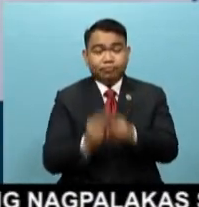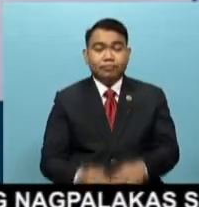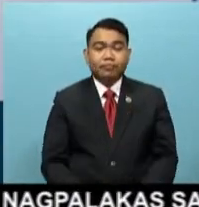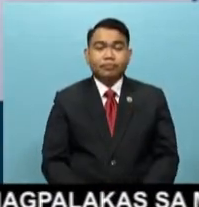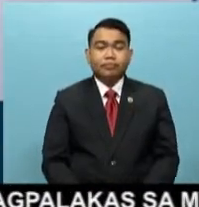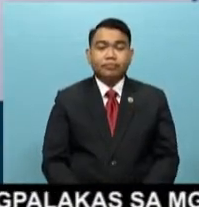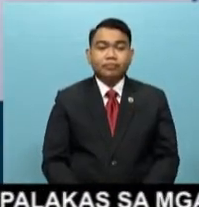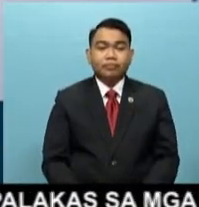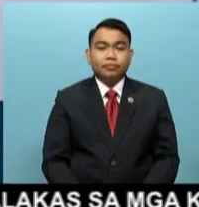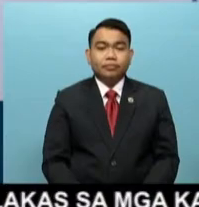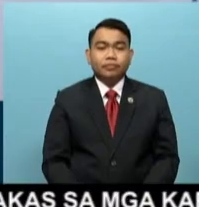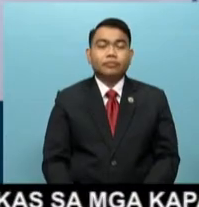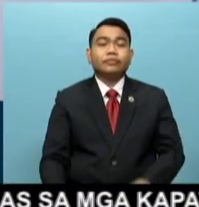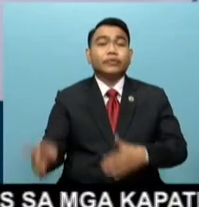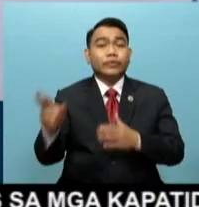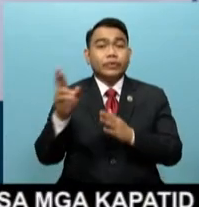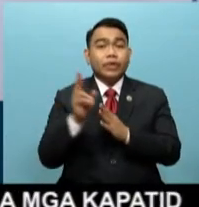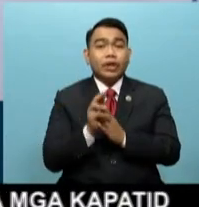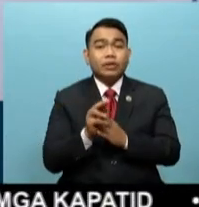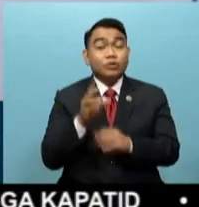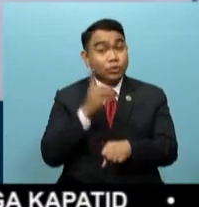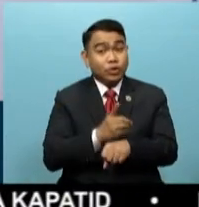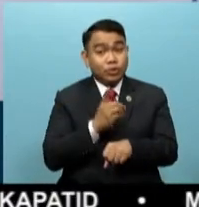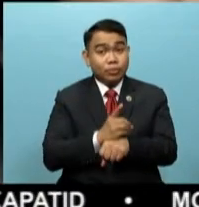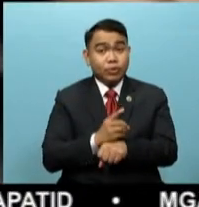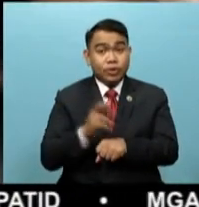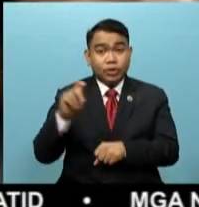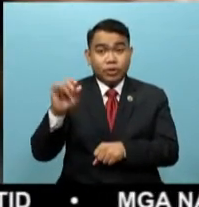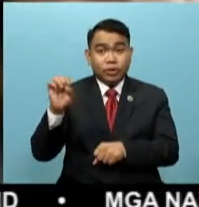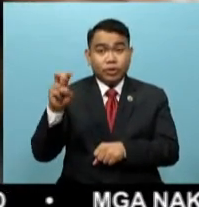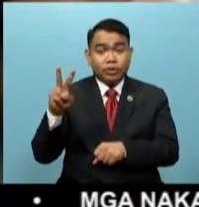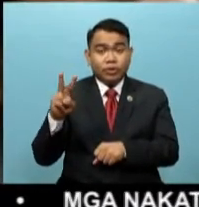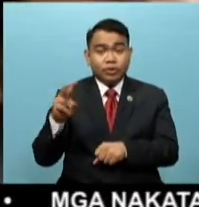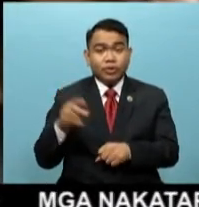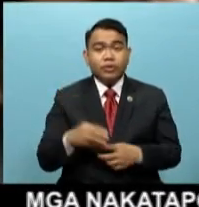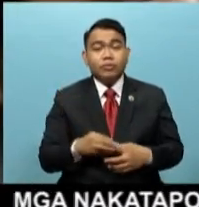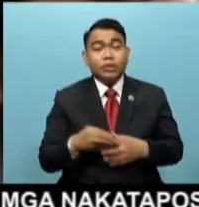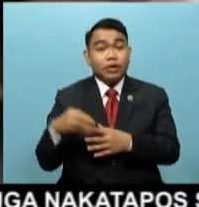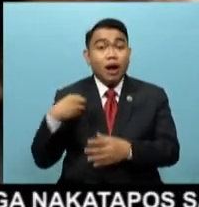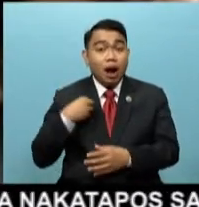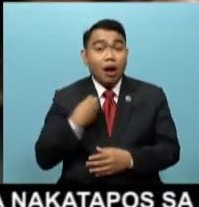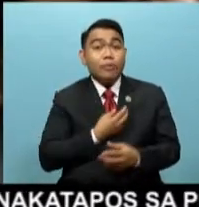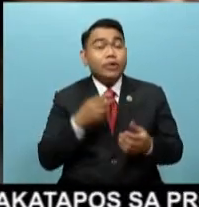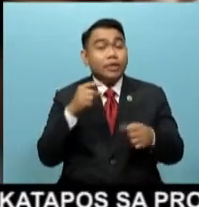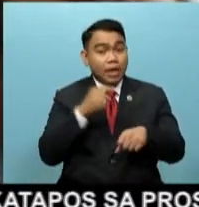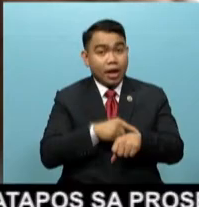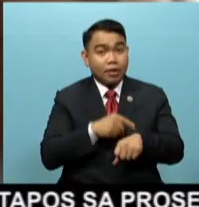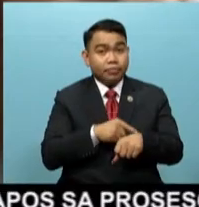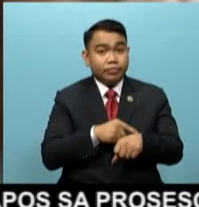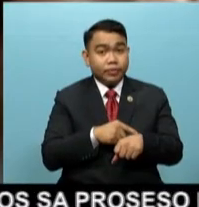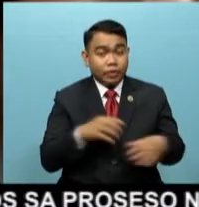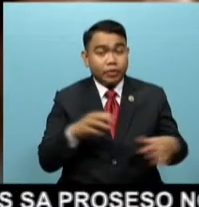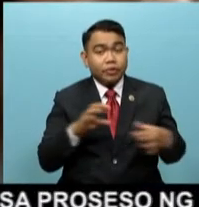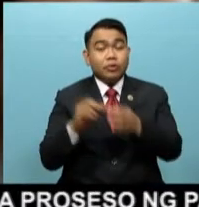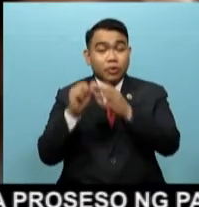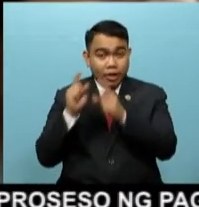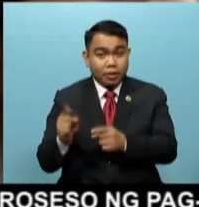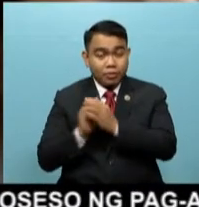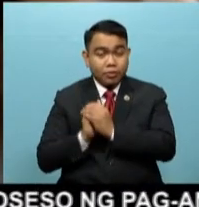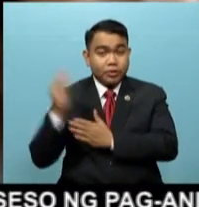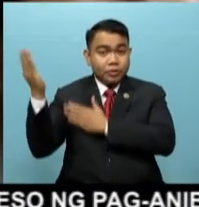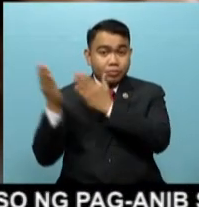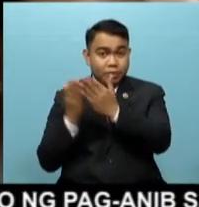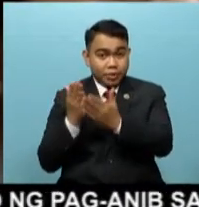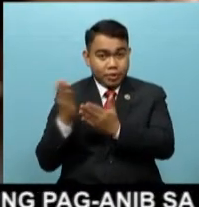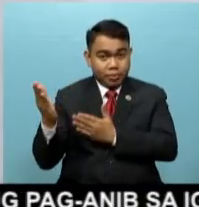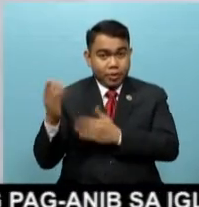The role of TSV is very important, especially at our age. And so incorporating that to our worship service, especially in the times